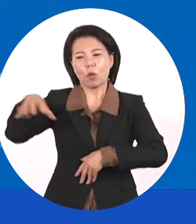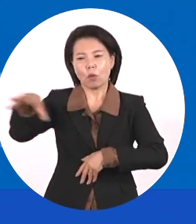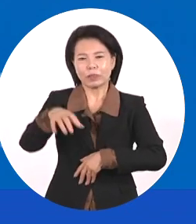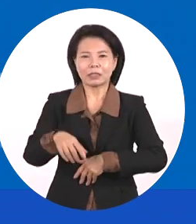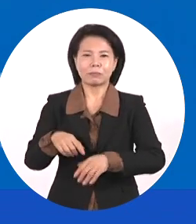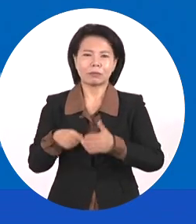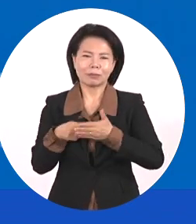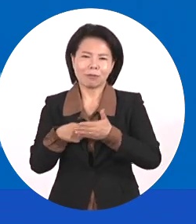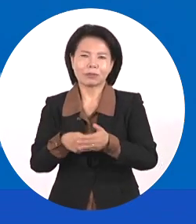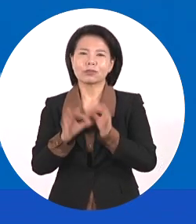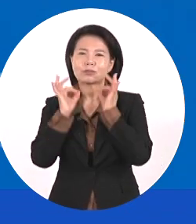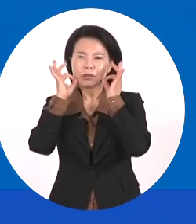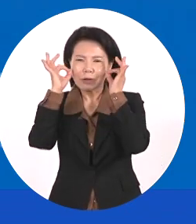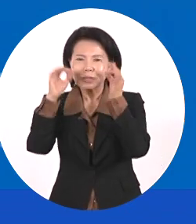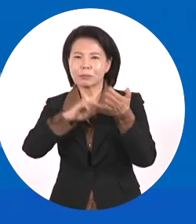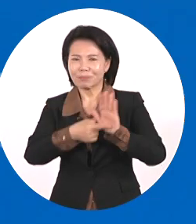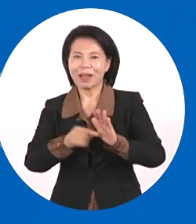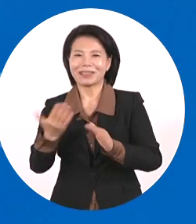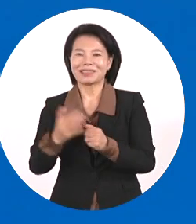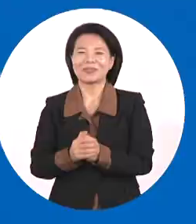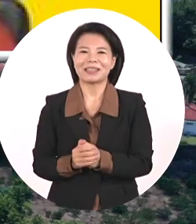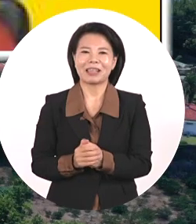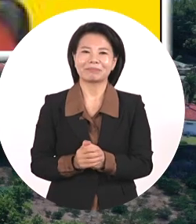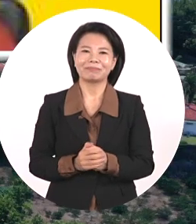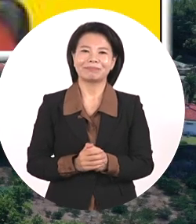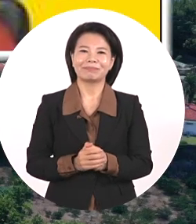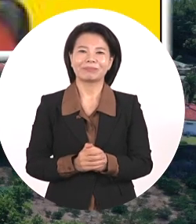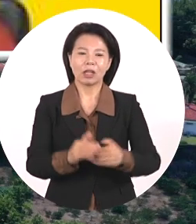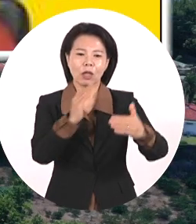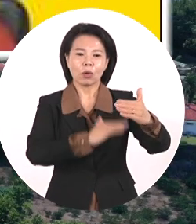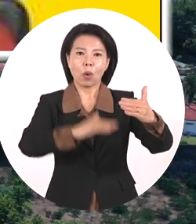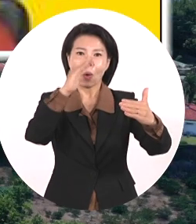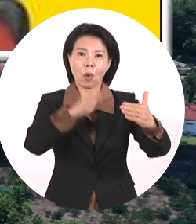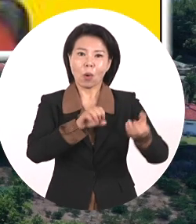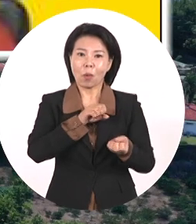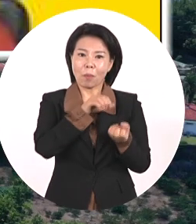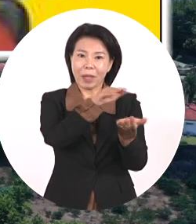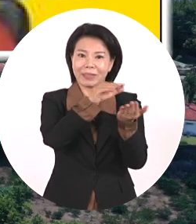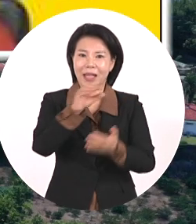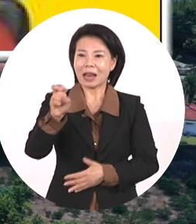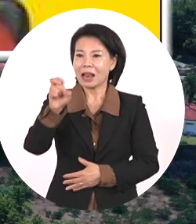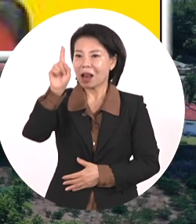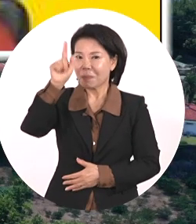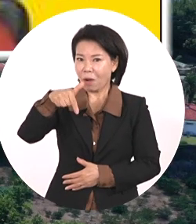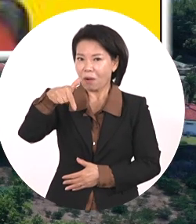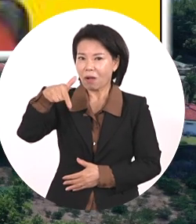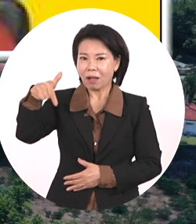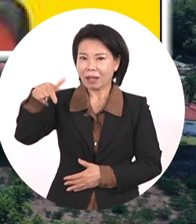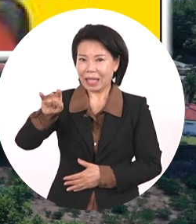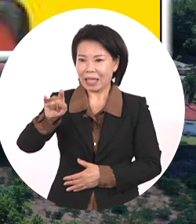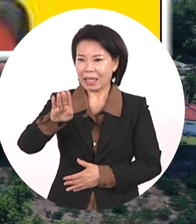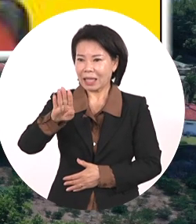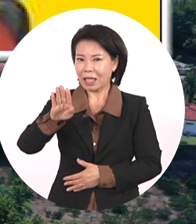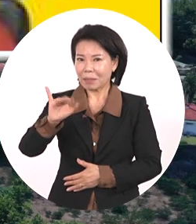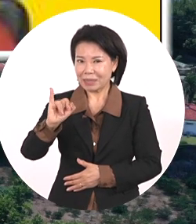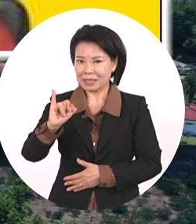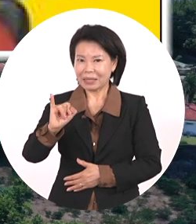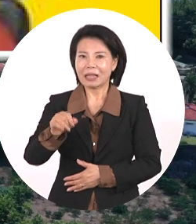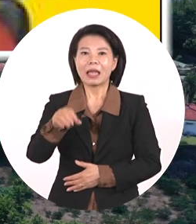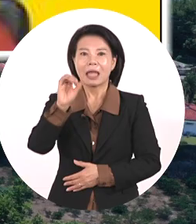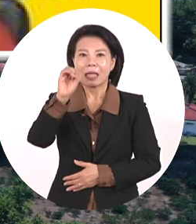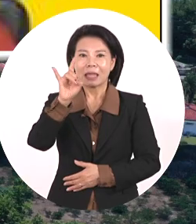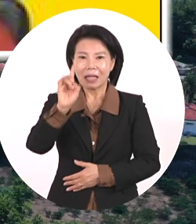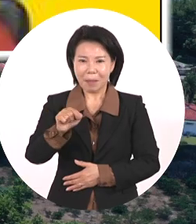위치 등을 적극 보완해 나가도록 하겠습니다. 제주도 공공배달앱 먹개비가 빠른 성장세를